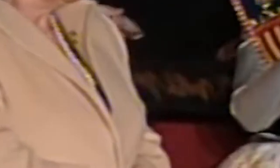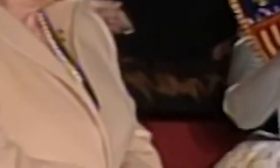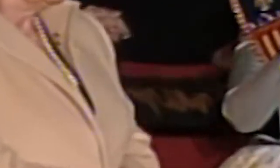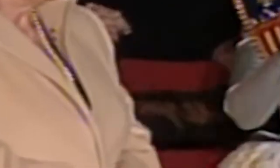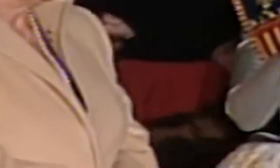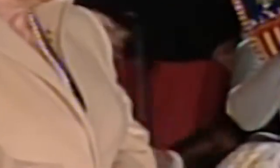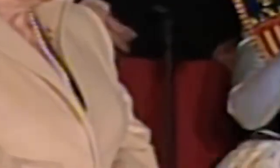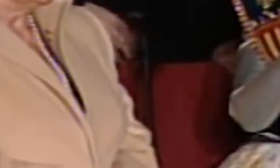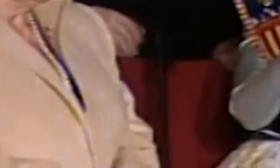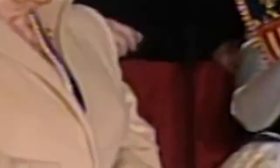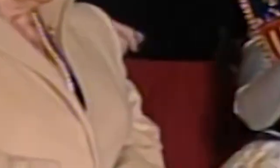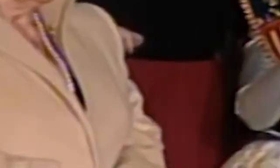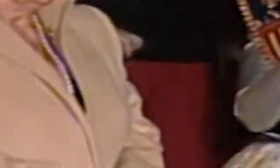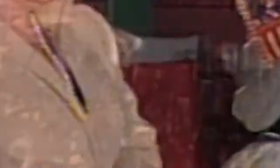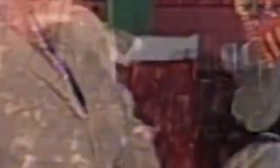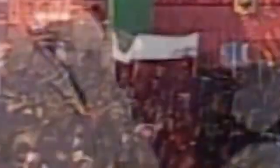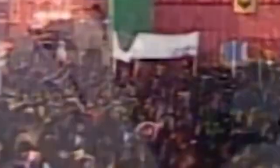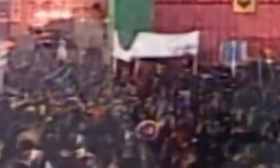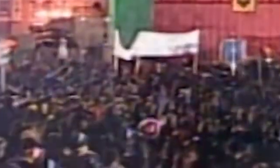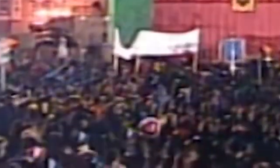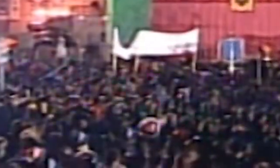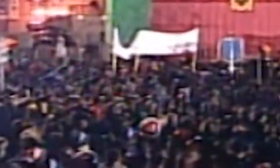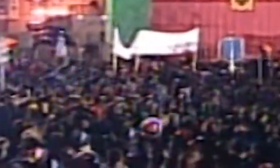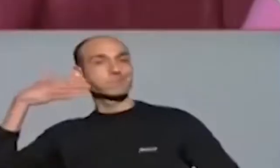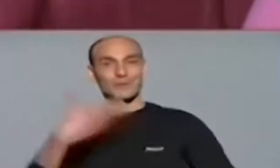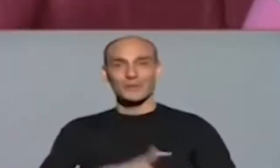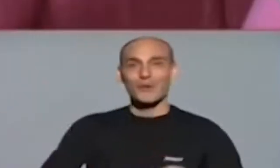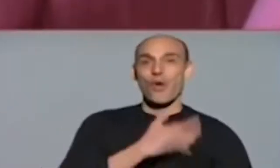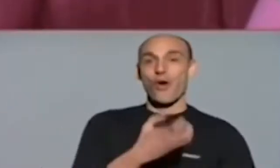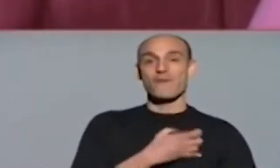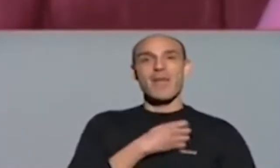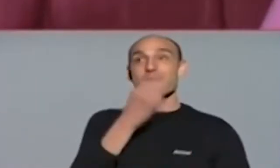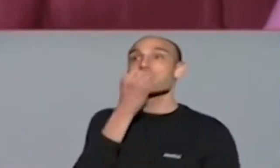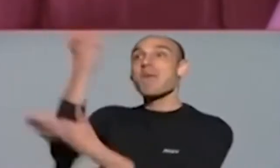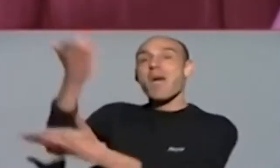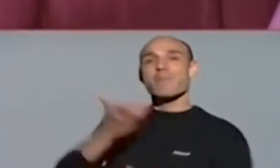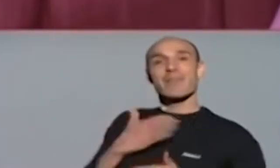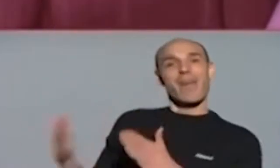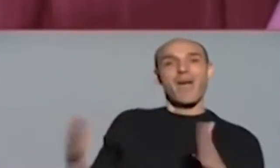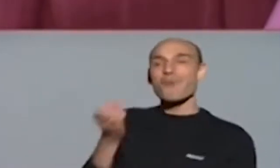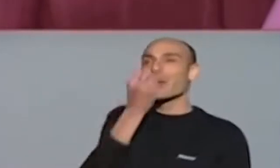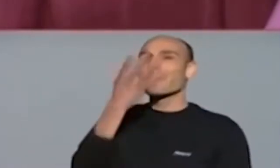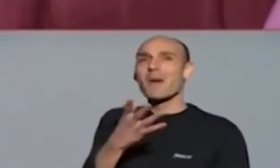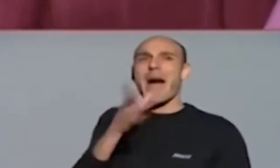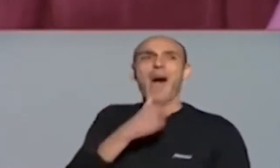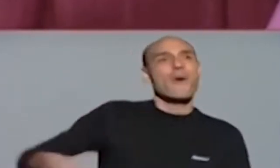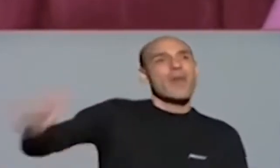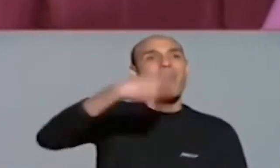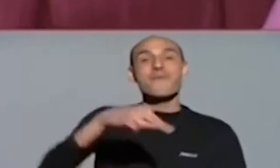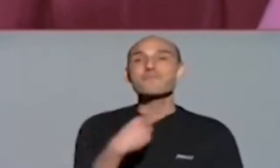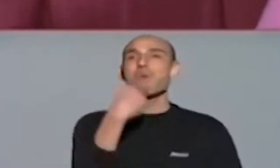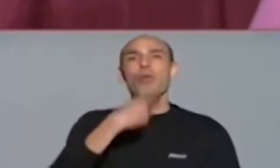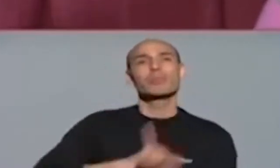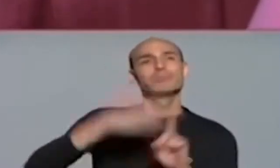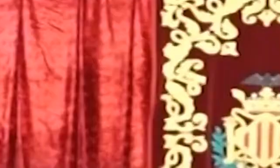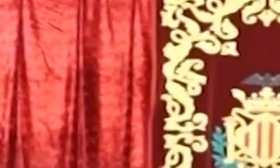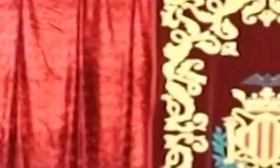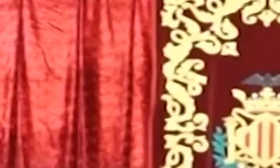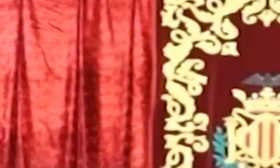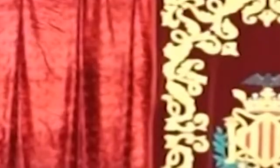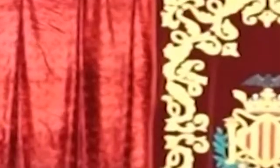sospirs abans de deixar pas a la primavera. Alcem les nostres veus, com si fora una